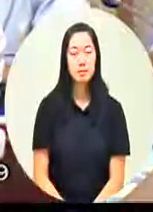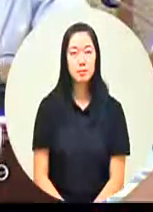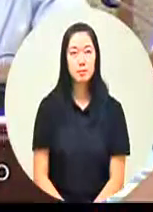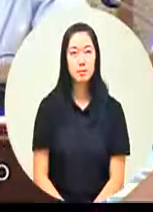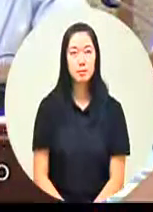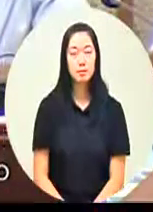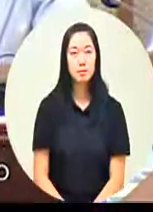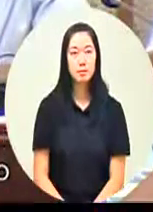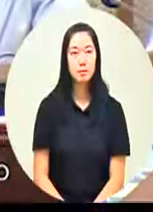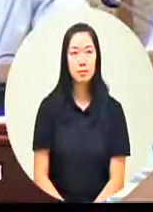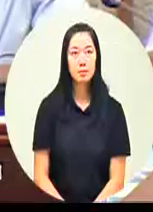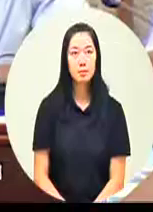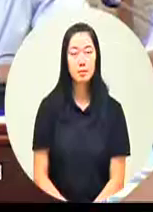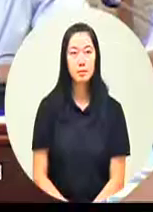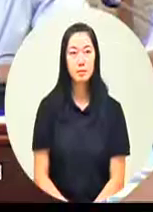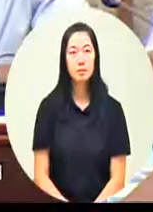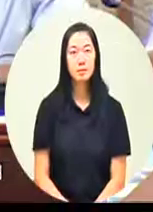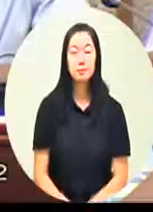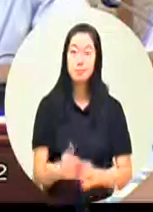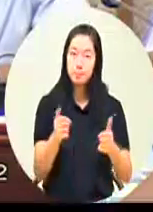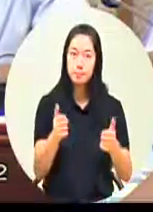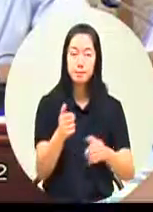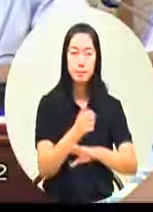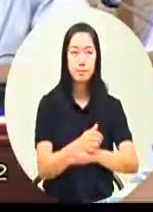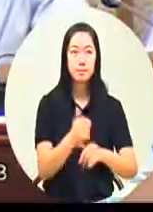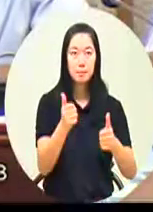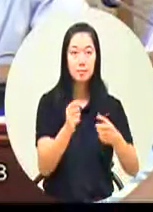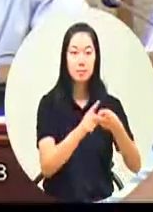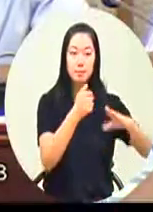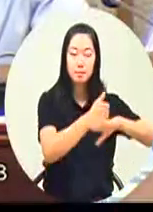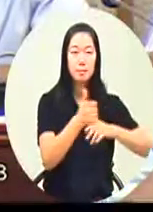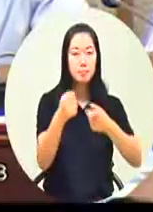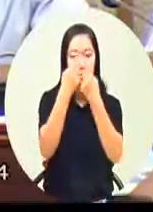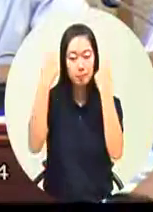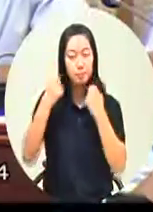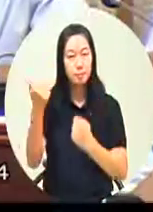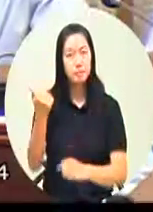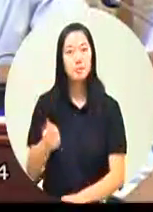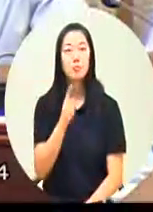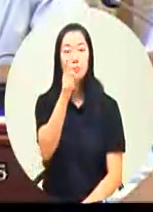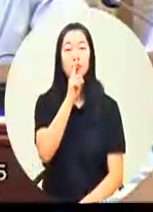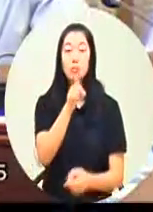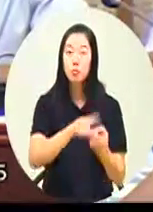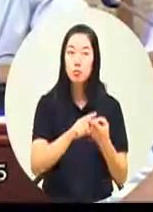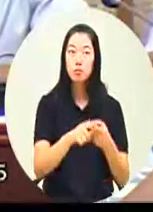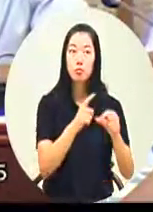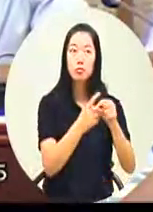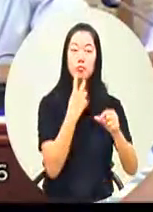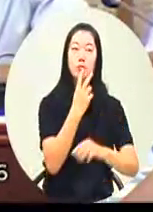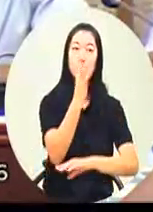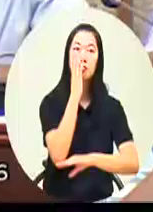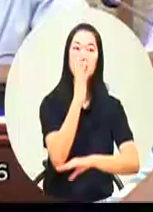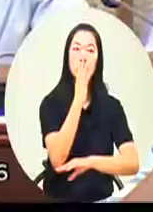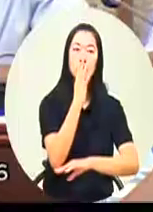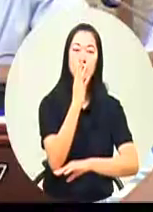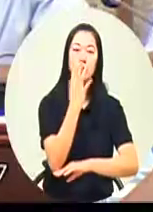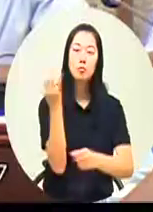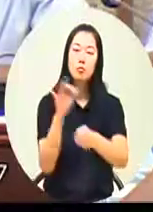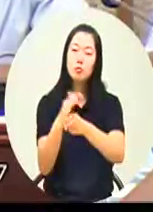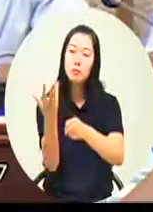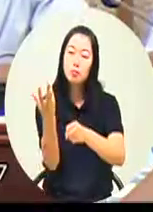吴局长，请答复。 感谢主席，感谢周议员哈，确实哈，就是讲中央被补助部分是看我们的自偿率的部